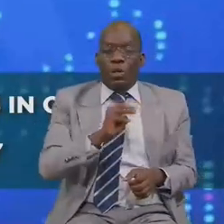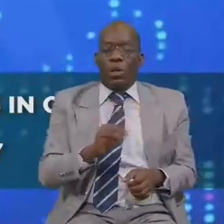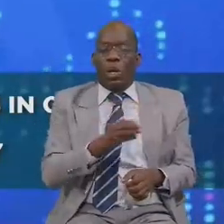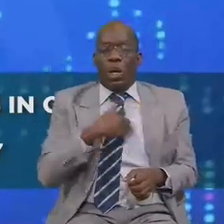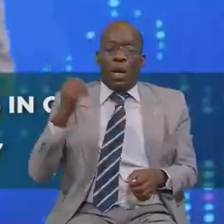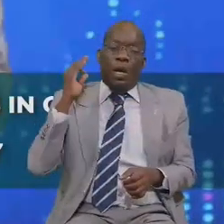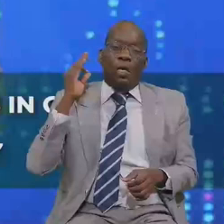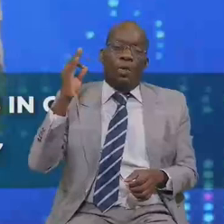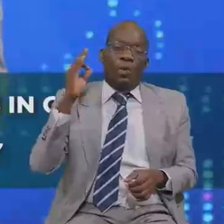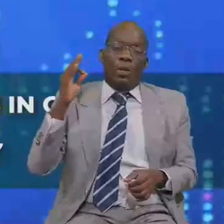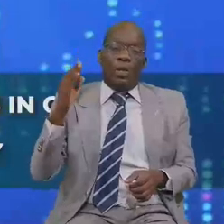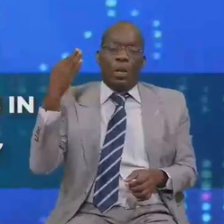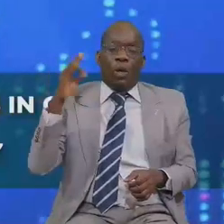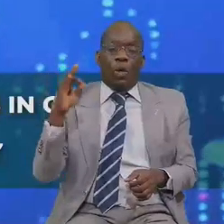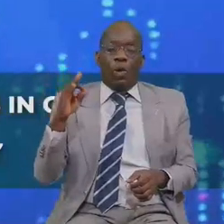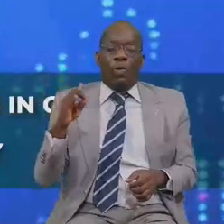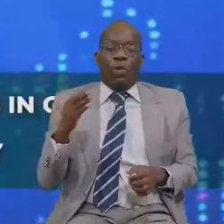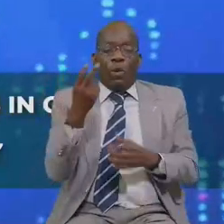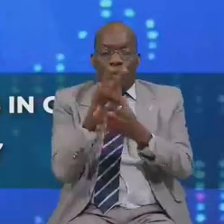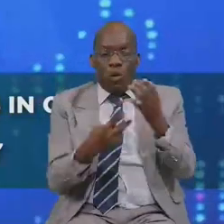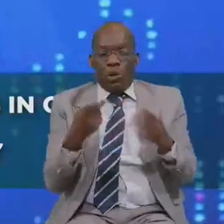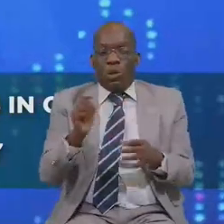Ministre et témoin des choses que tu as vues.